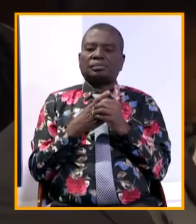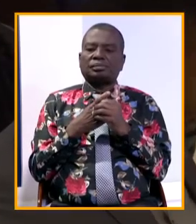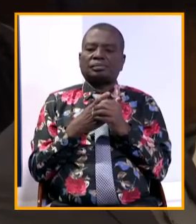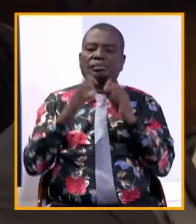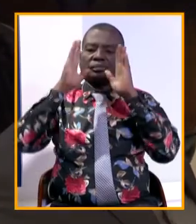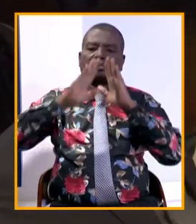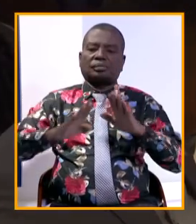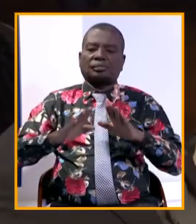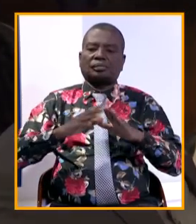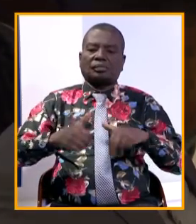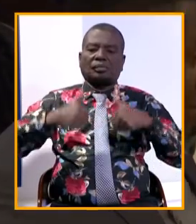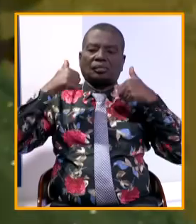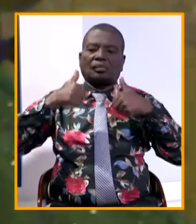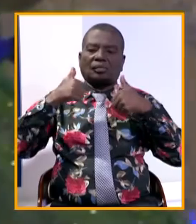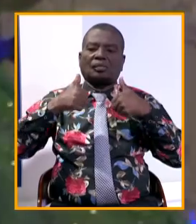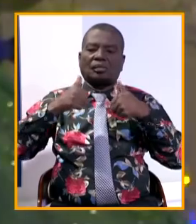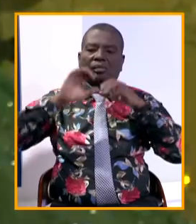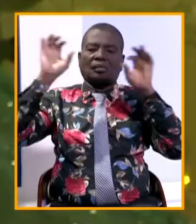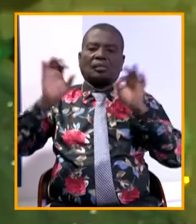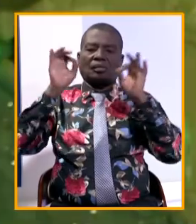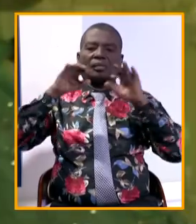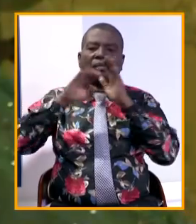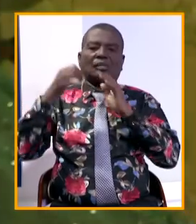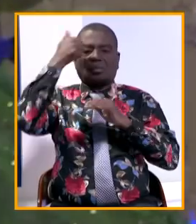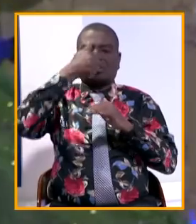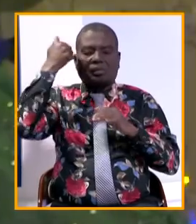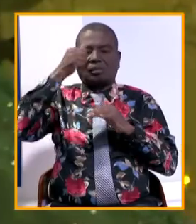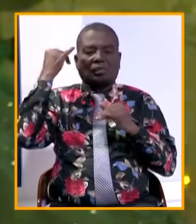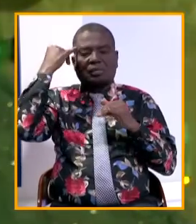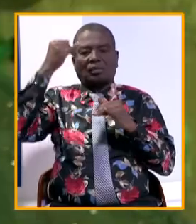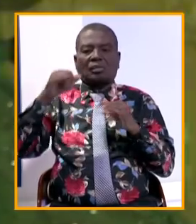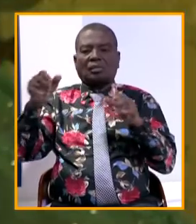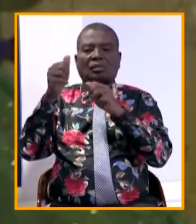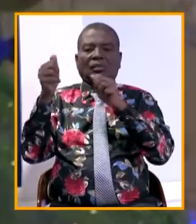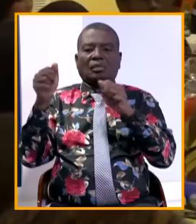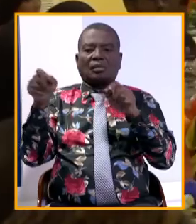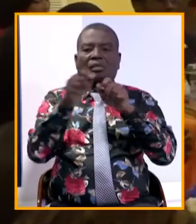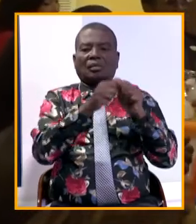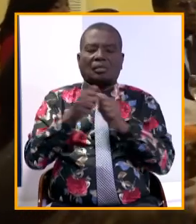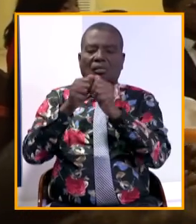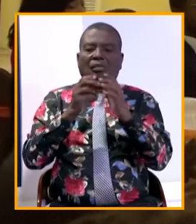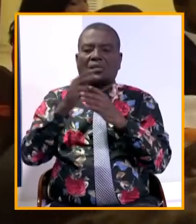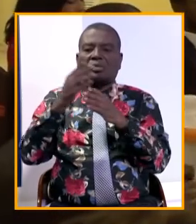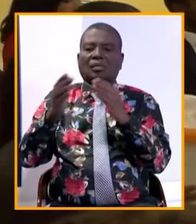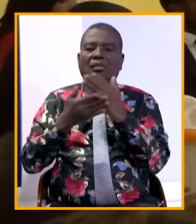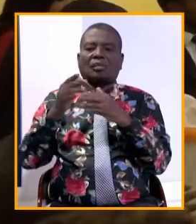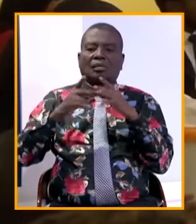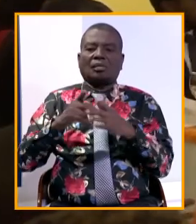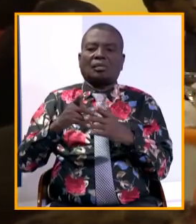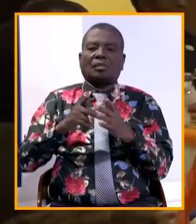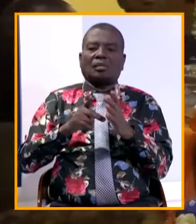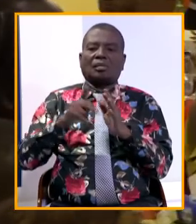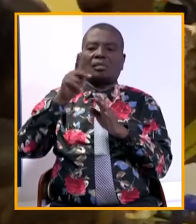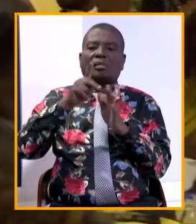La paix et l'excellence célébrés en Afrique. Un idéal commun partagé par les professionnels de la communication pour